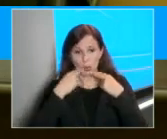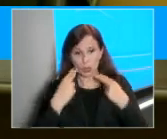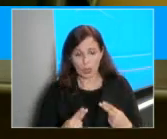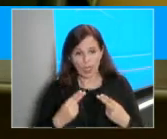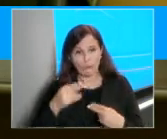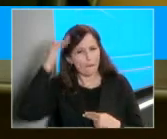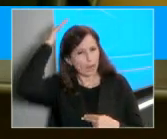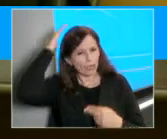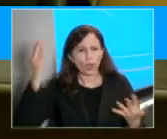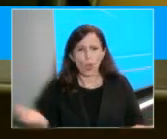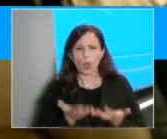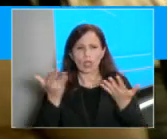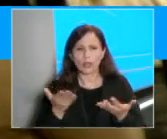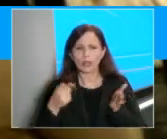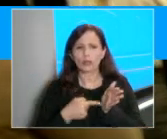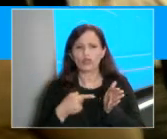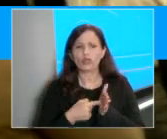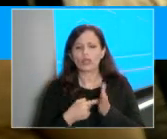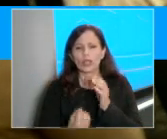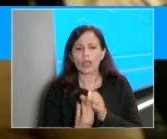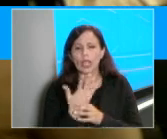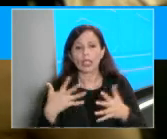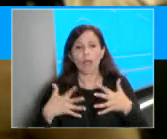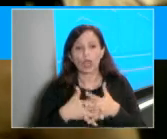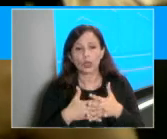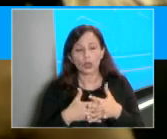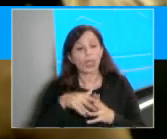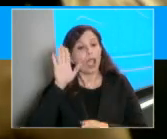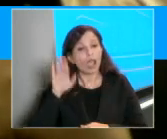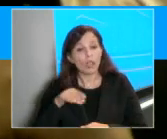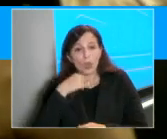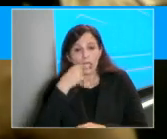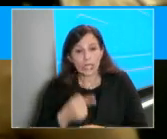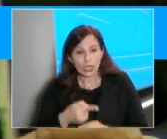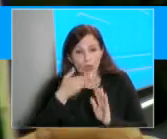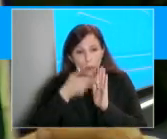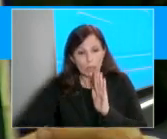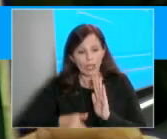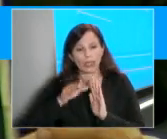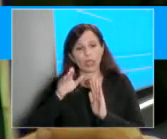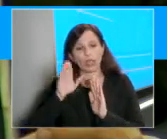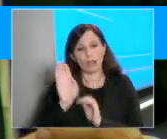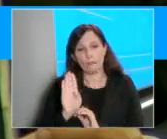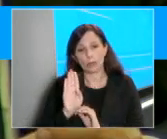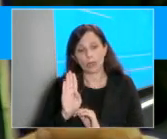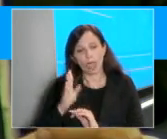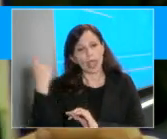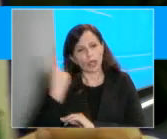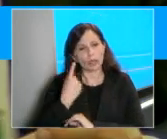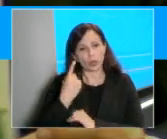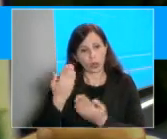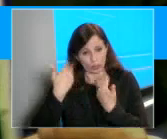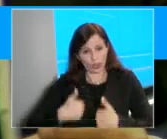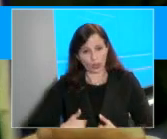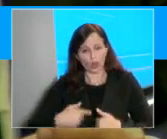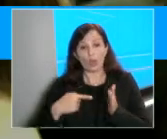הכי חזקה שהוא יכל להקמת ממשלת אחדות, עד כדי כך שהוא אפילו הצהיר שהוא מוותר לנתניהו על כל ההתחייבויות שלו כלפינו, כדי שילך